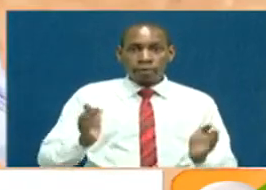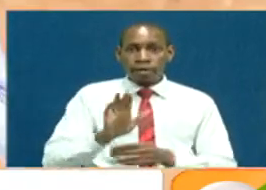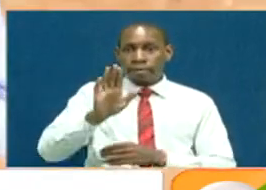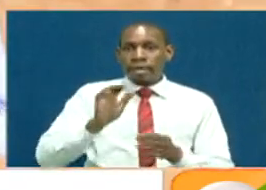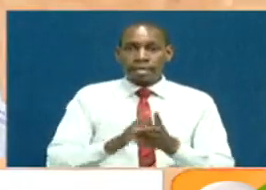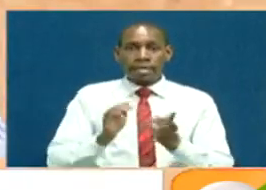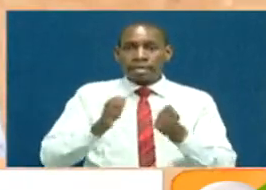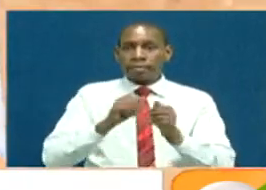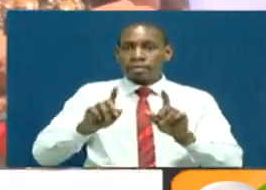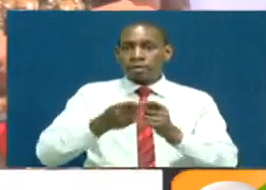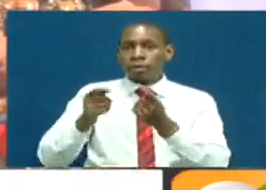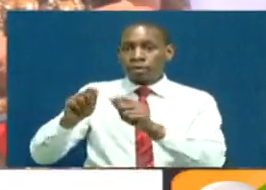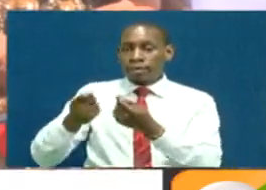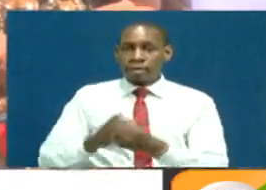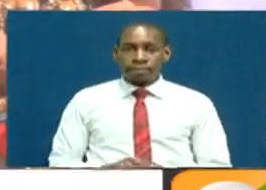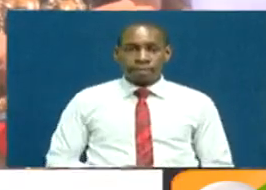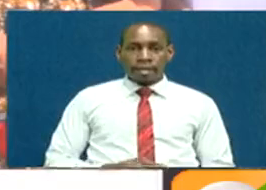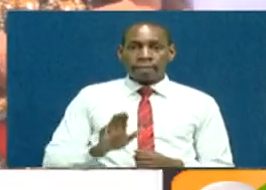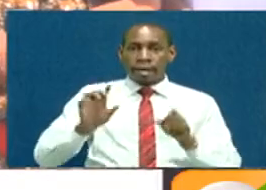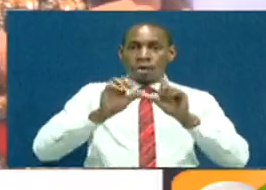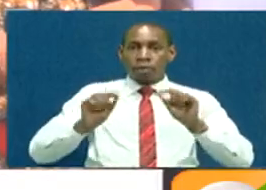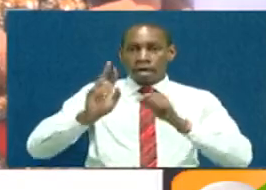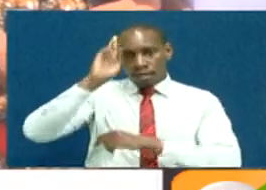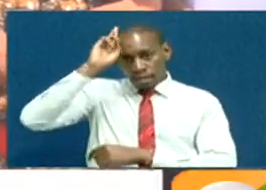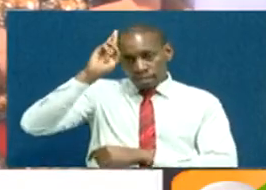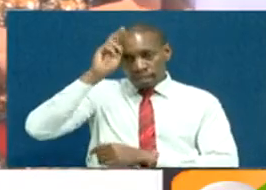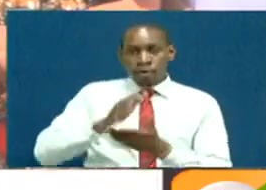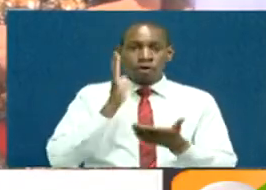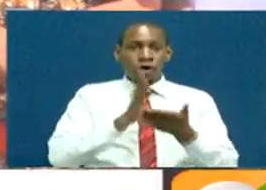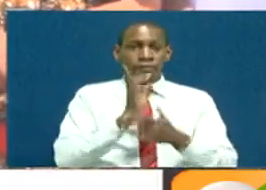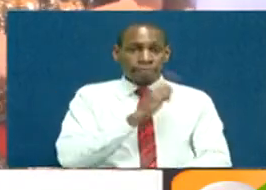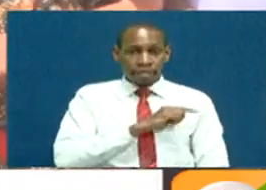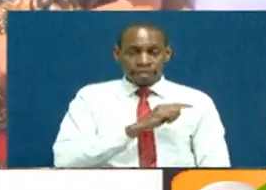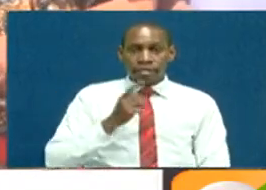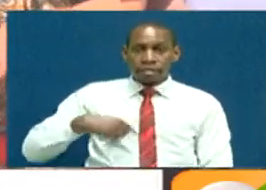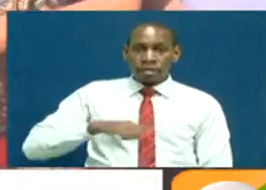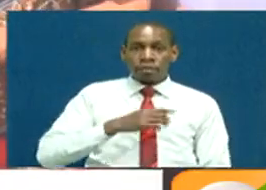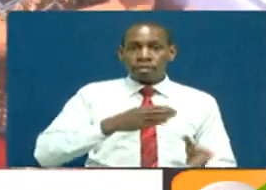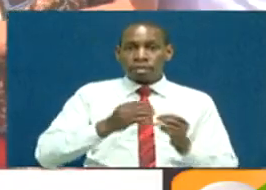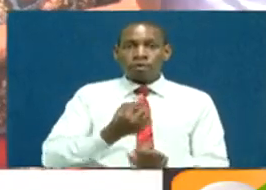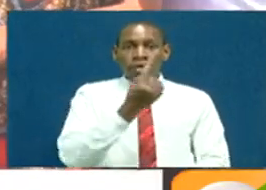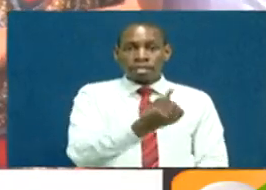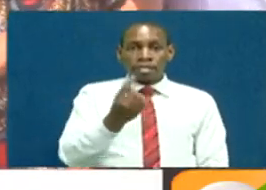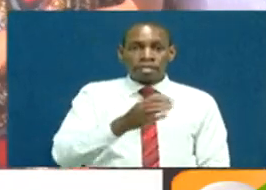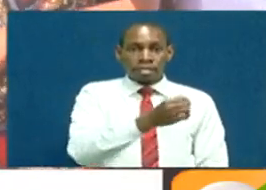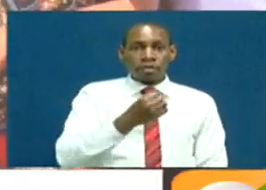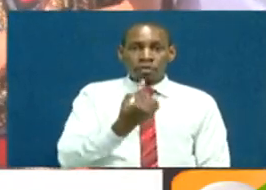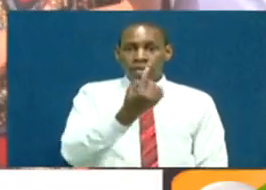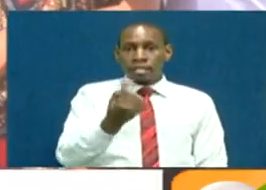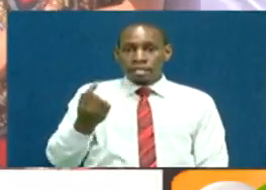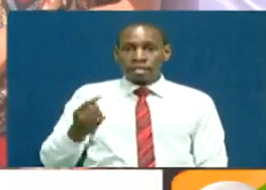haiwezi kuharibika. Wanasema Nyandarua ni locked. Tutaenda kwa kila mlango, kila